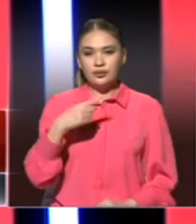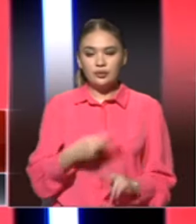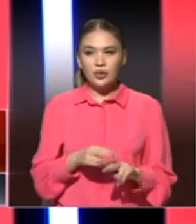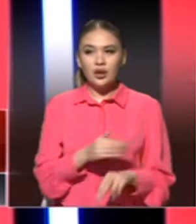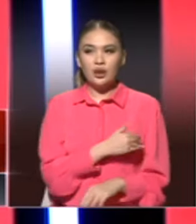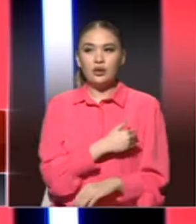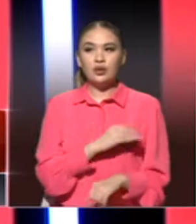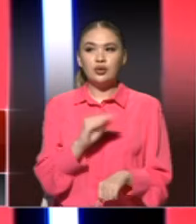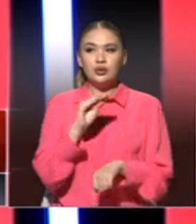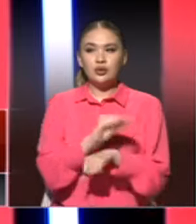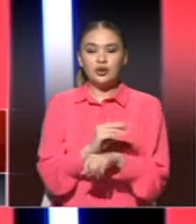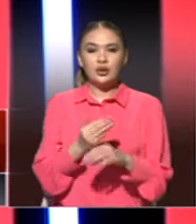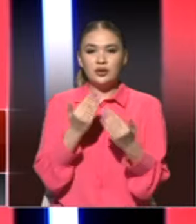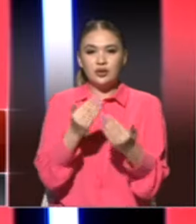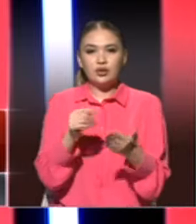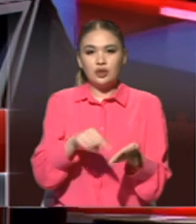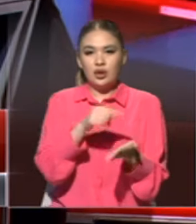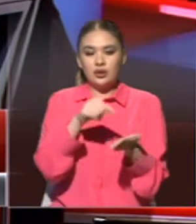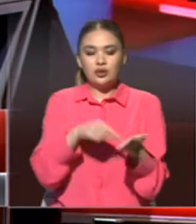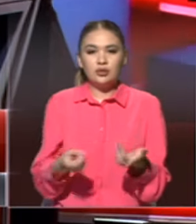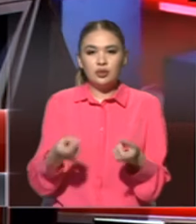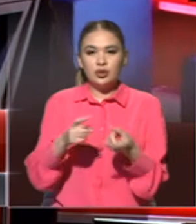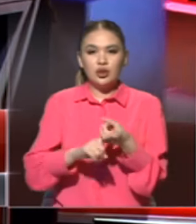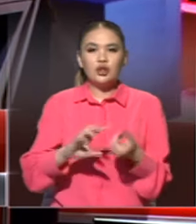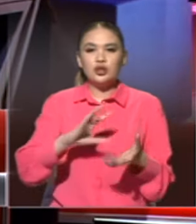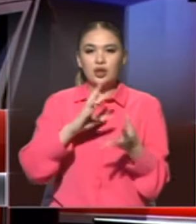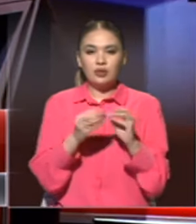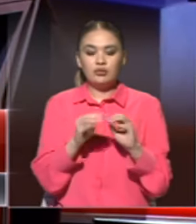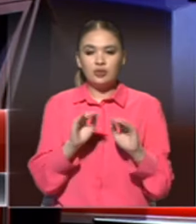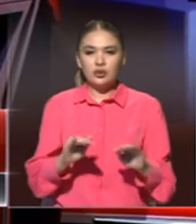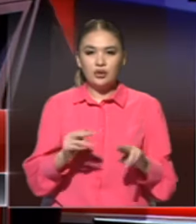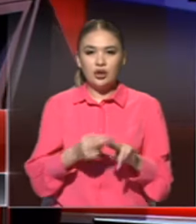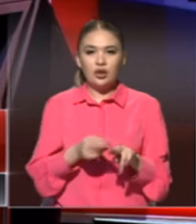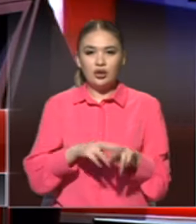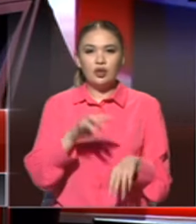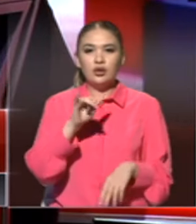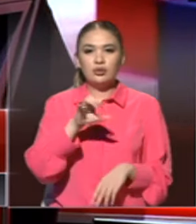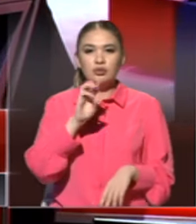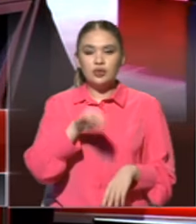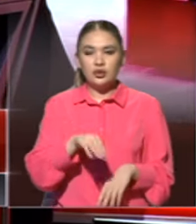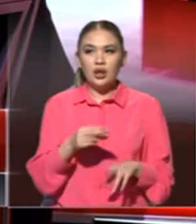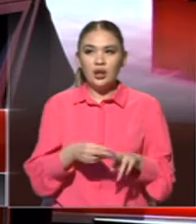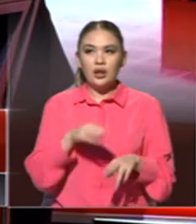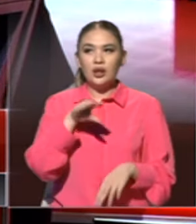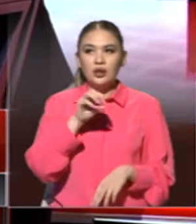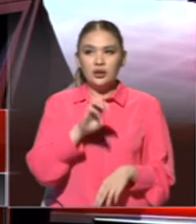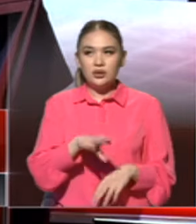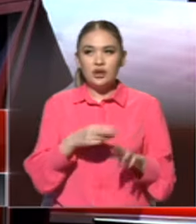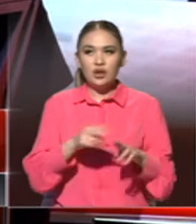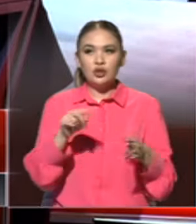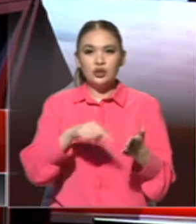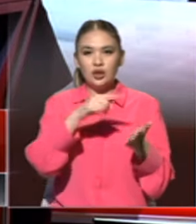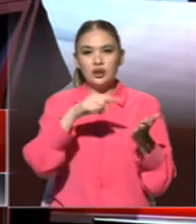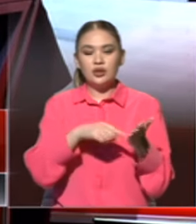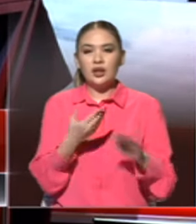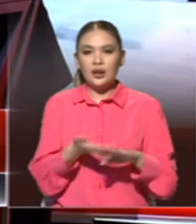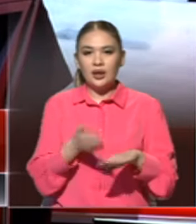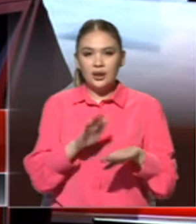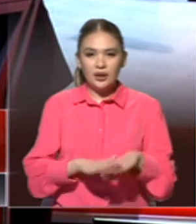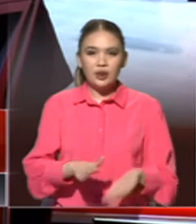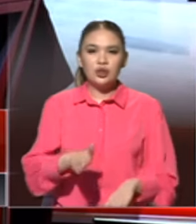кетейін. Сіздің сұрағыңыз бойынша жалпы оқушылардың бүгінгі тапсырып жатқан ұлттық бірыңғай тестілеуінде сұрақтары қиын және